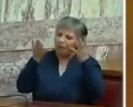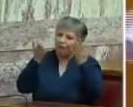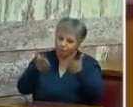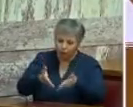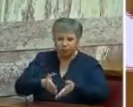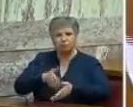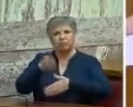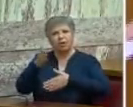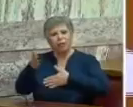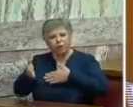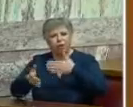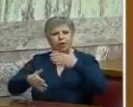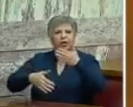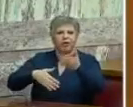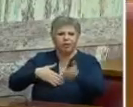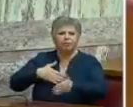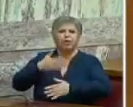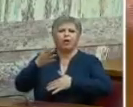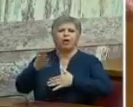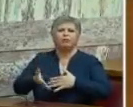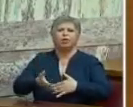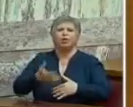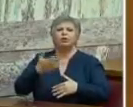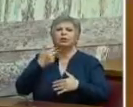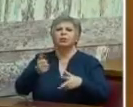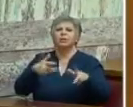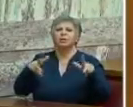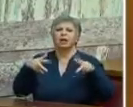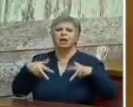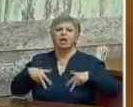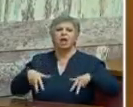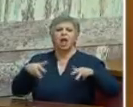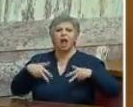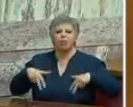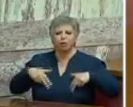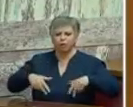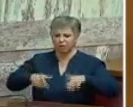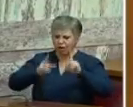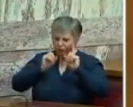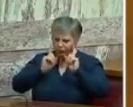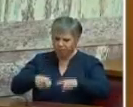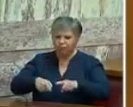μια υπουργική, να βγαίνε μια απόφαση αφού μας έστειλε αυτό το γράμμα ο Φρουζής,